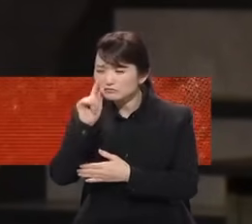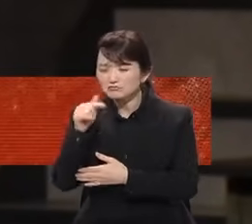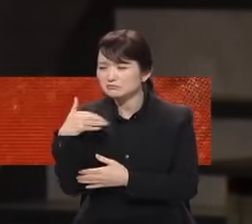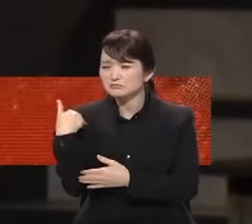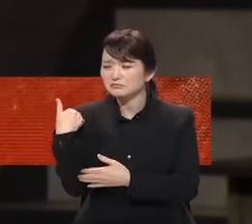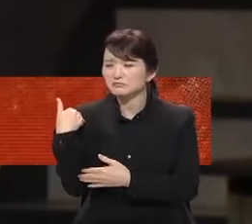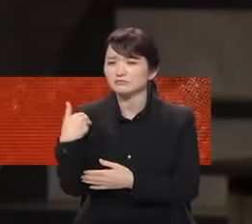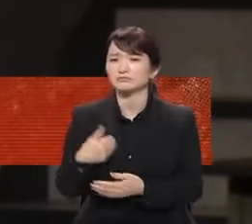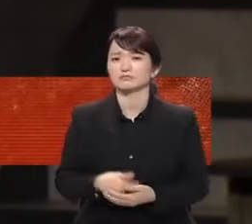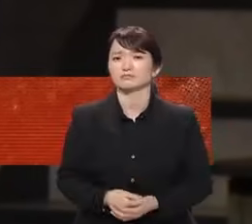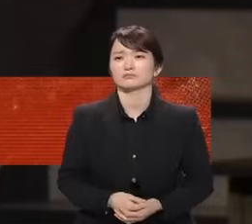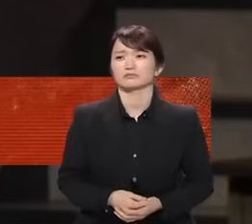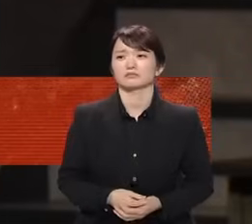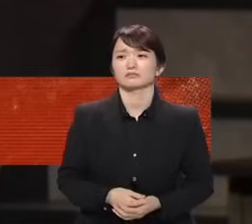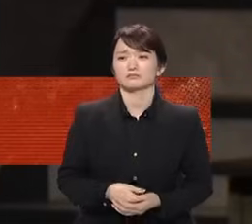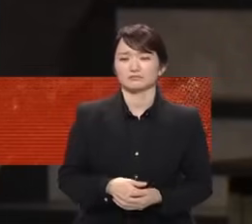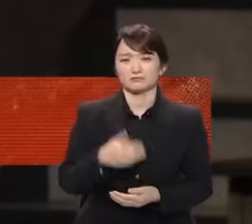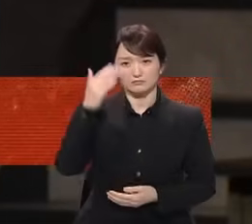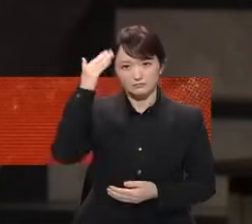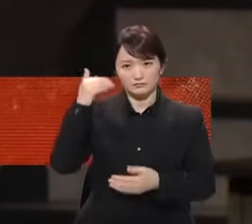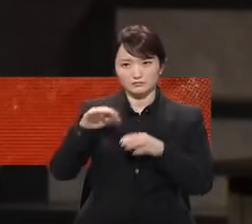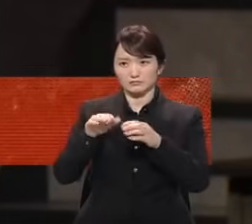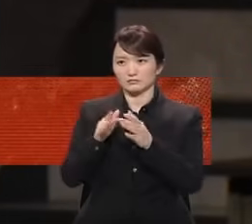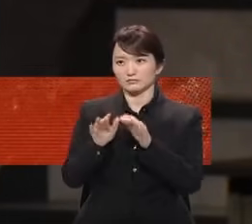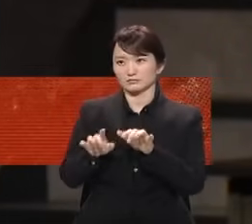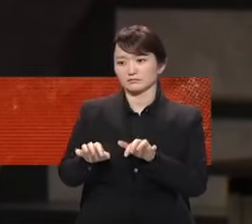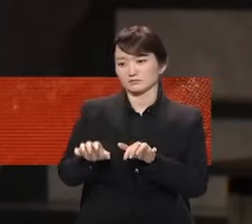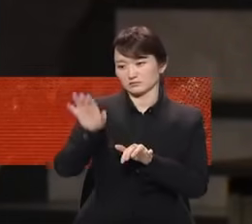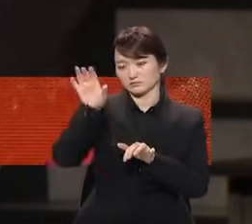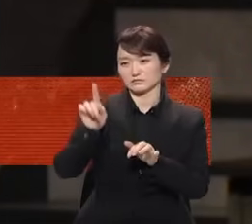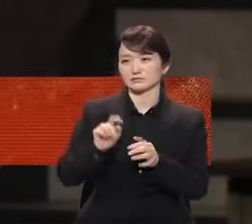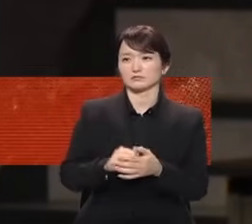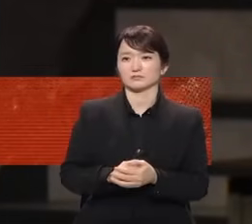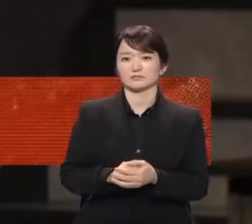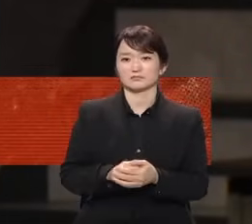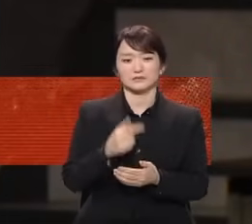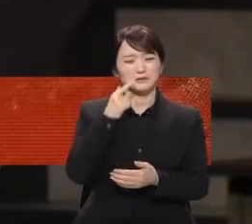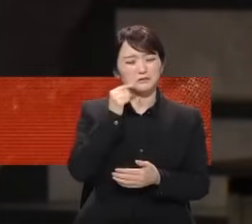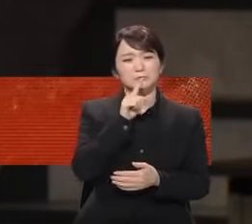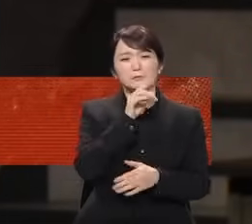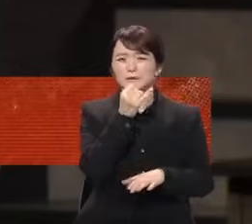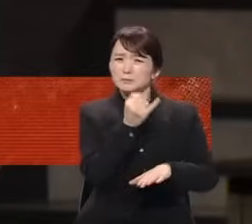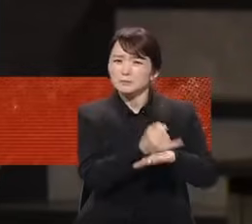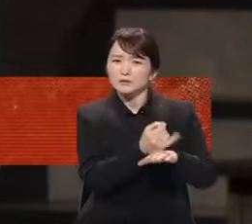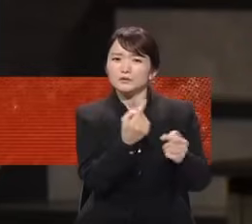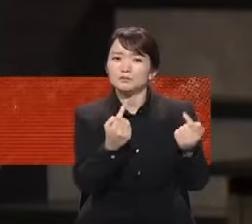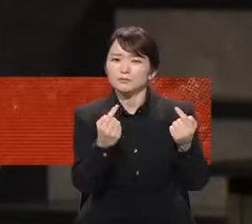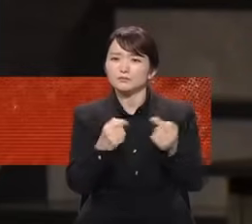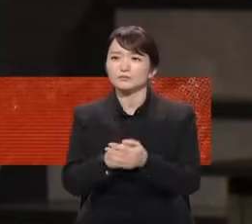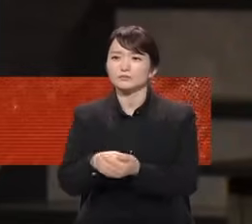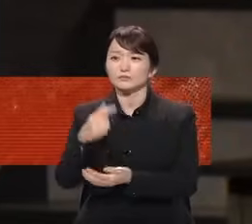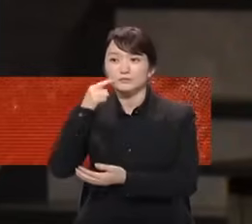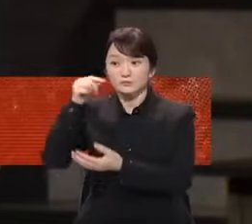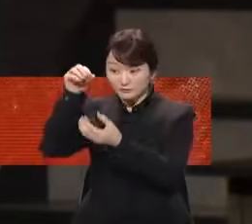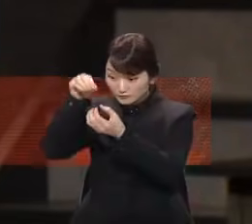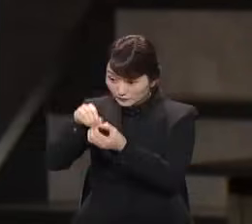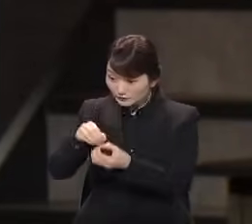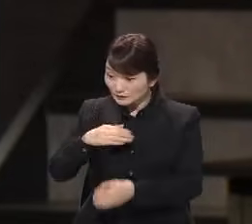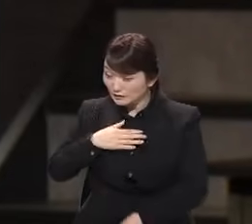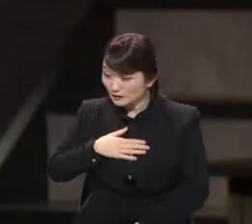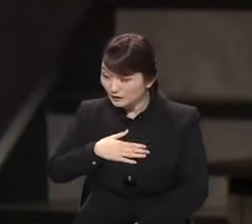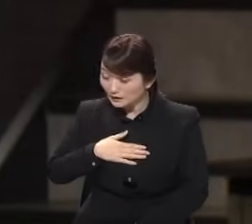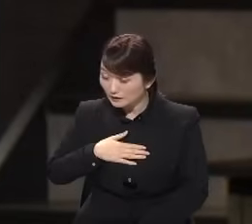중에서도 일각에서는 아 그 뭐 다른 것보다도 뭐 일본어를 못하는 것보다도 풍습을 아십니까?